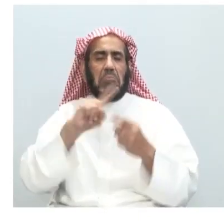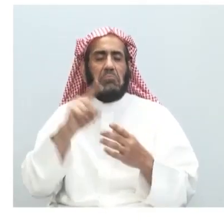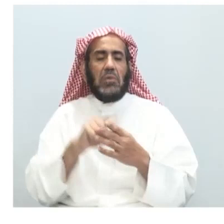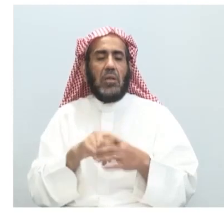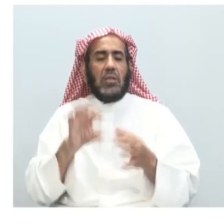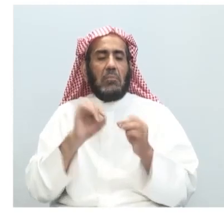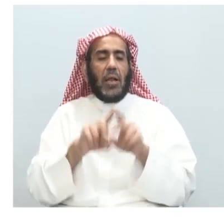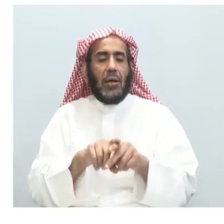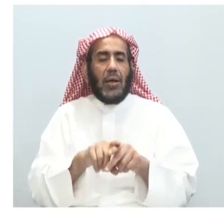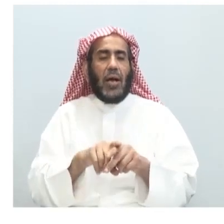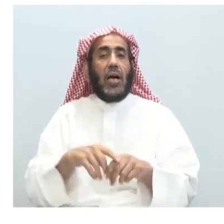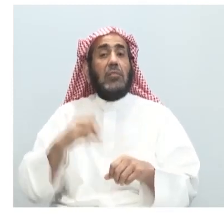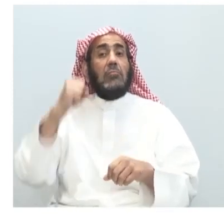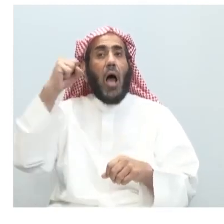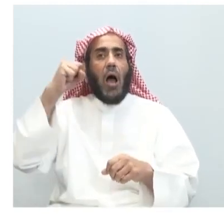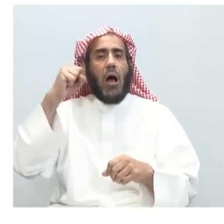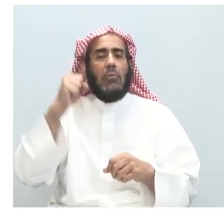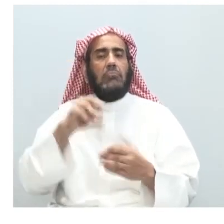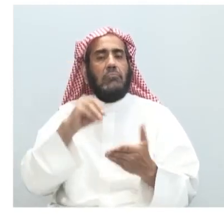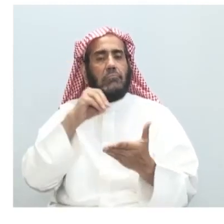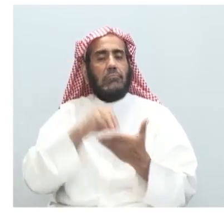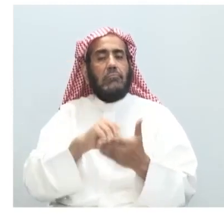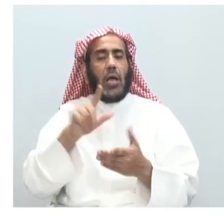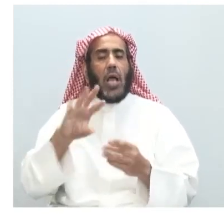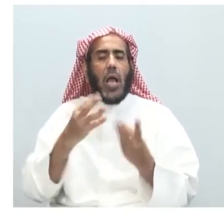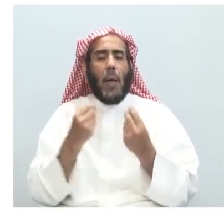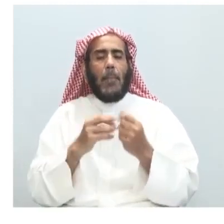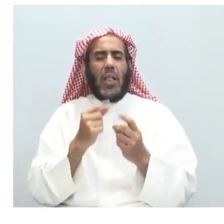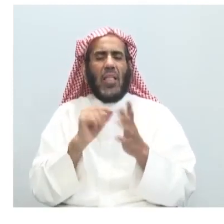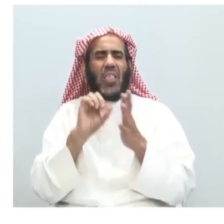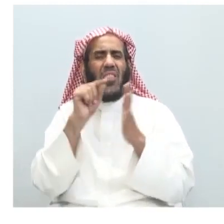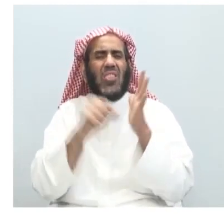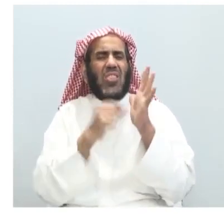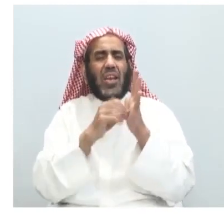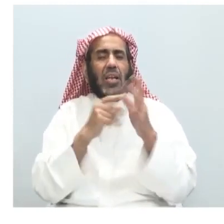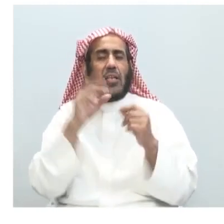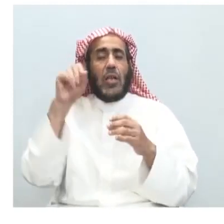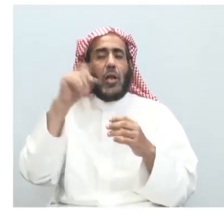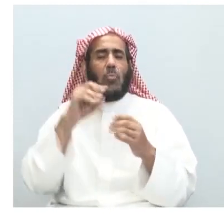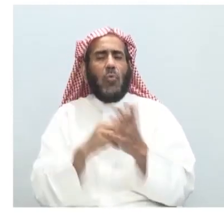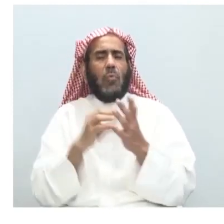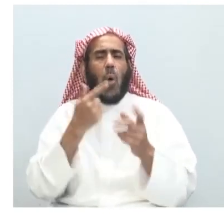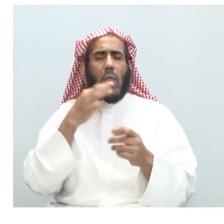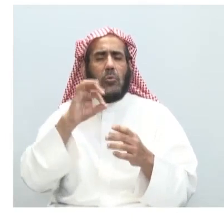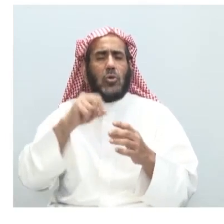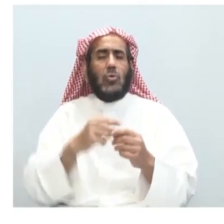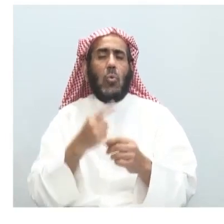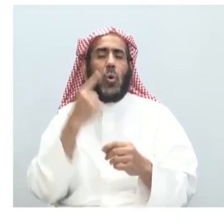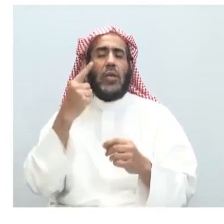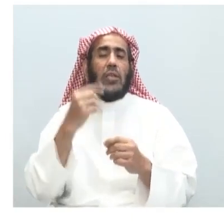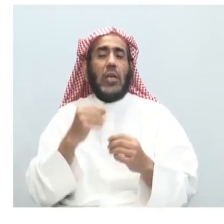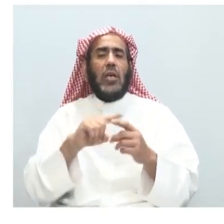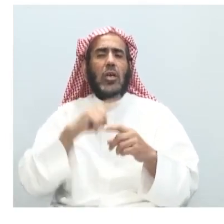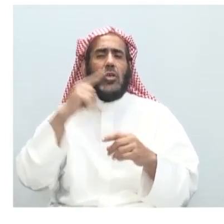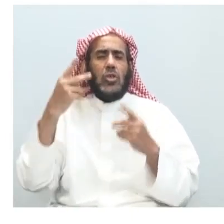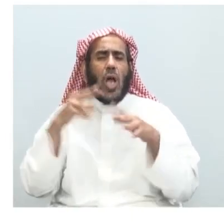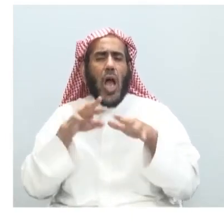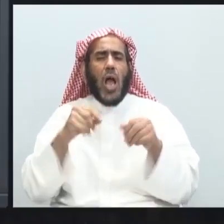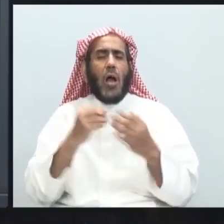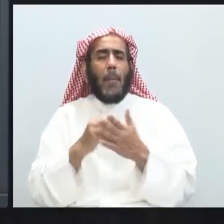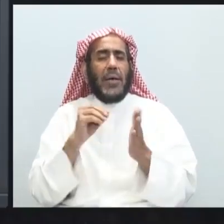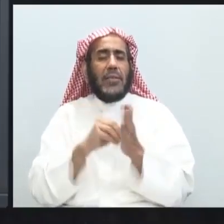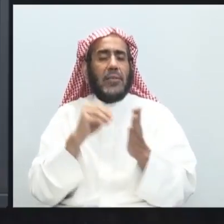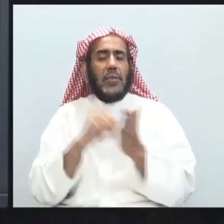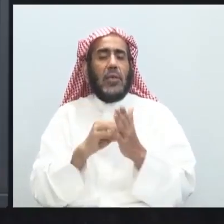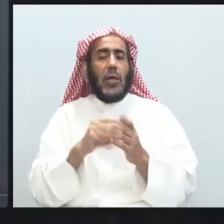تبقى لدينا للطاقه كم عدد ذرات الكربون الموجوده في معظم السكريات الاحاديه الشائعه حددناها